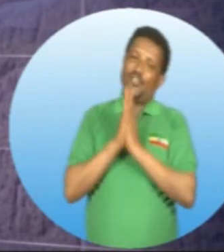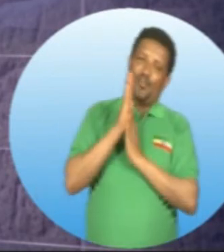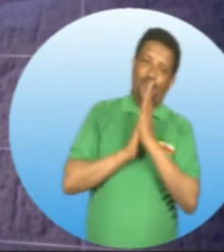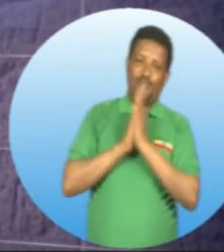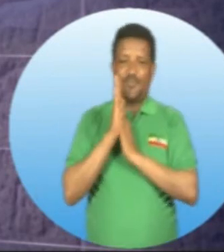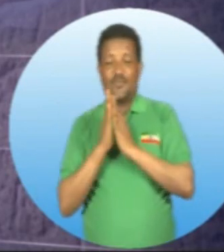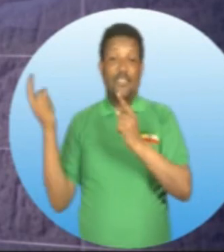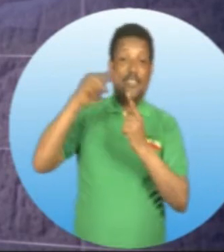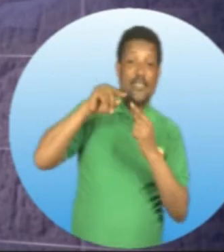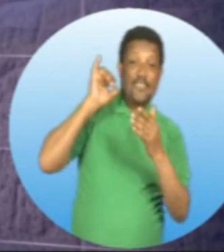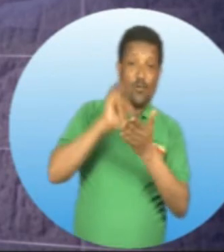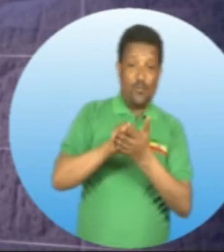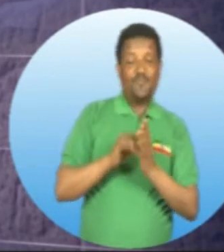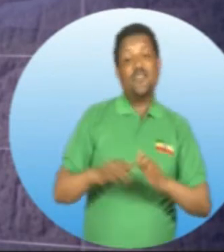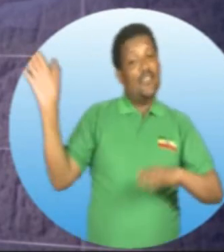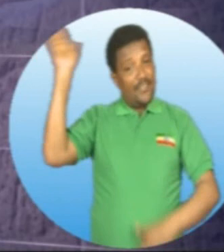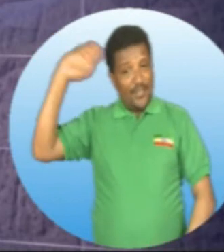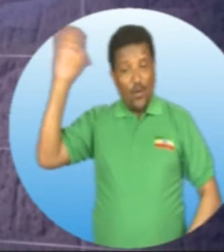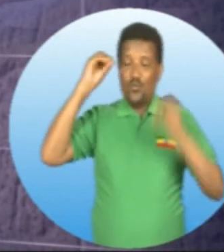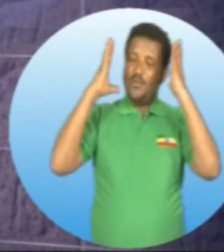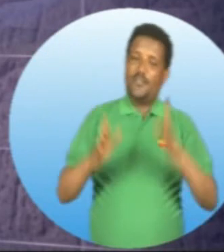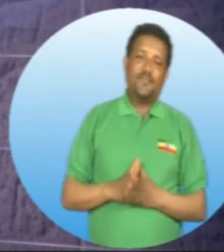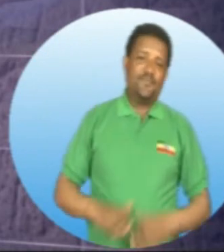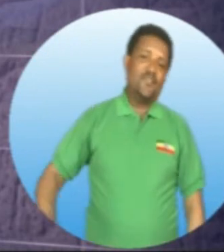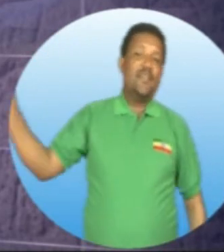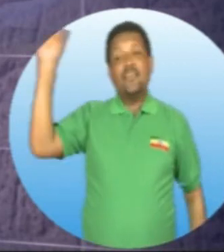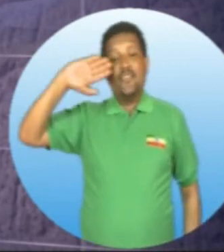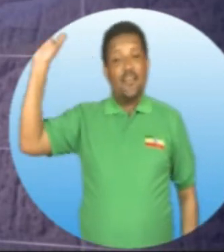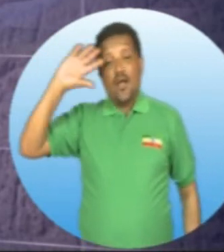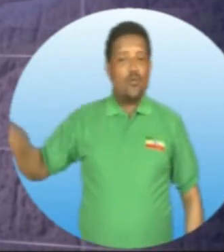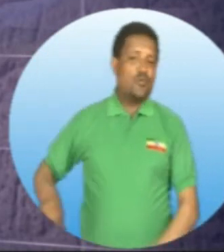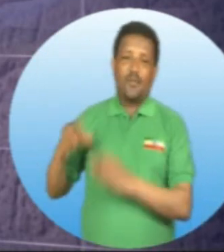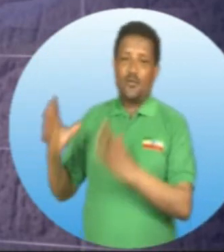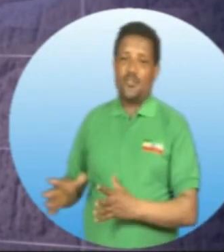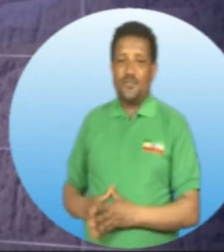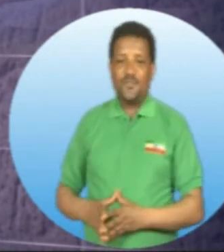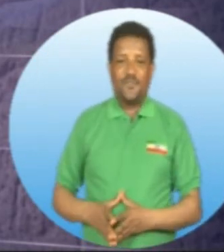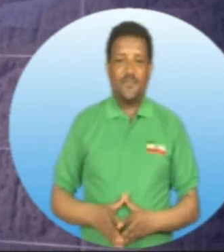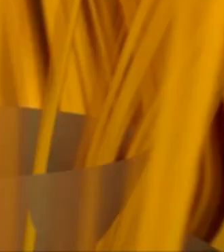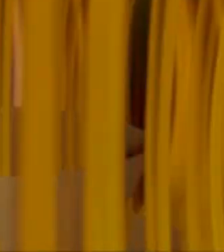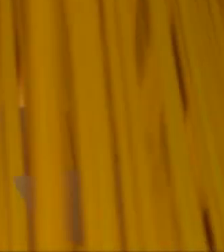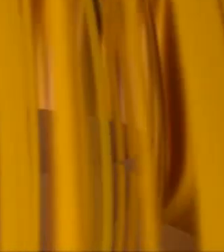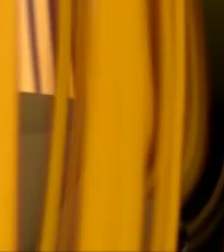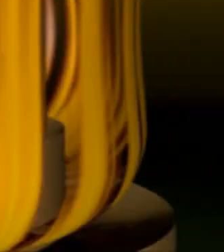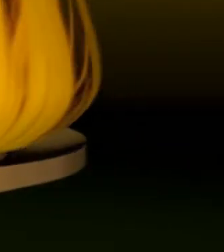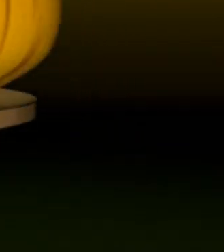ላሳስባችሁ ሻለሁ። እስከዚያው ደና ሁኑ መምህር፣ ደና ሁኑ ተማሪዎች።